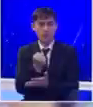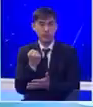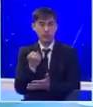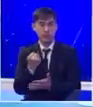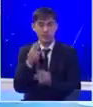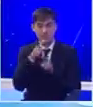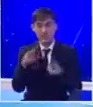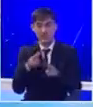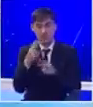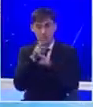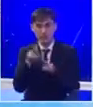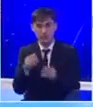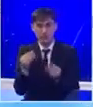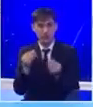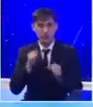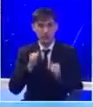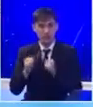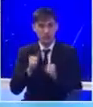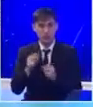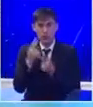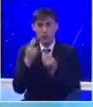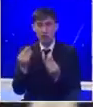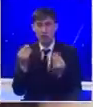а зрителям понаблюдать за зрелищными и